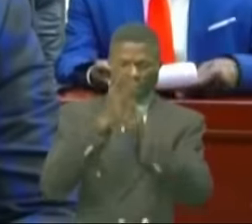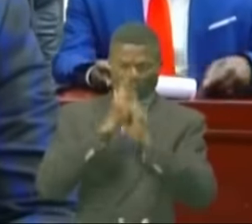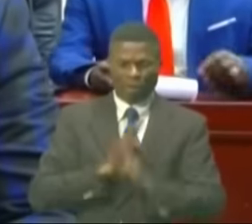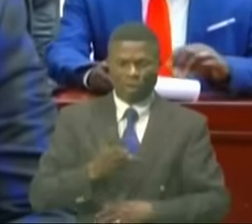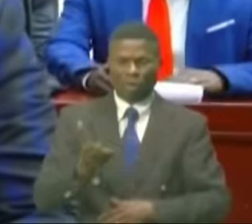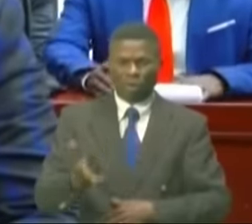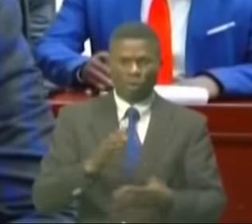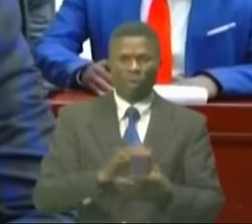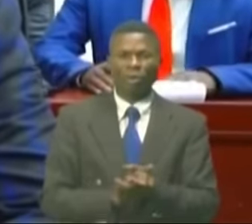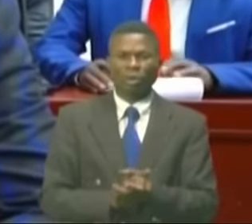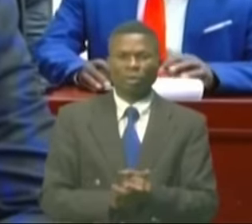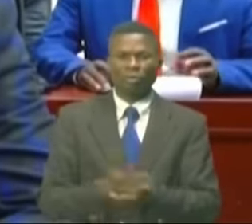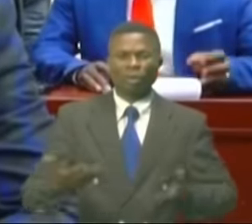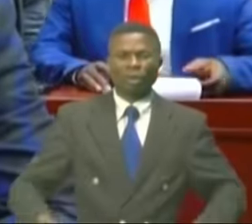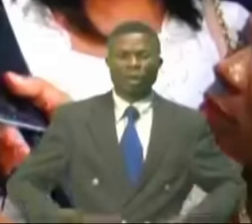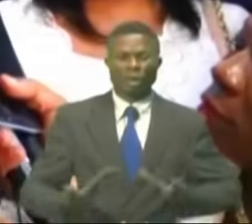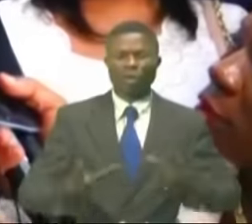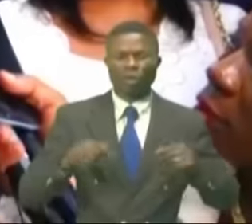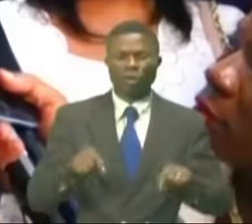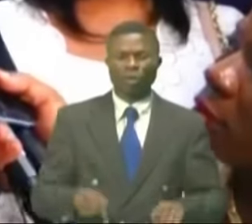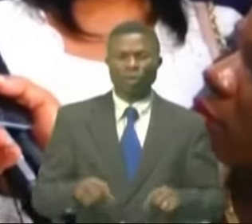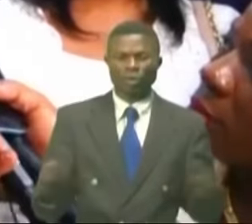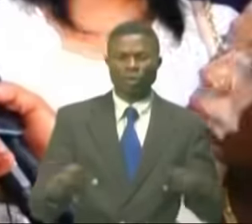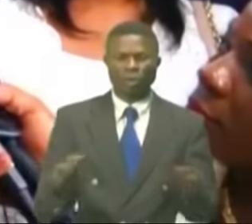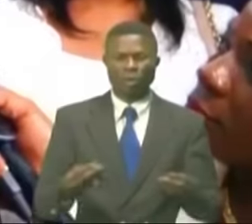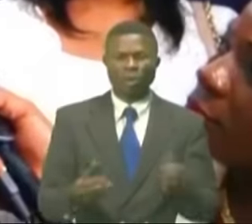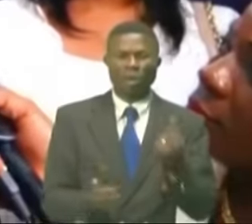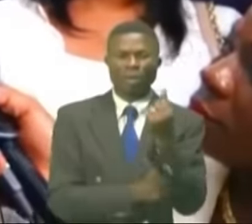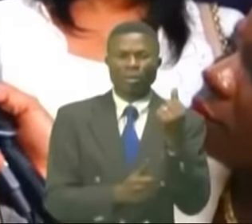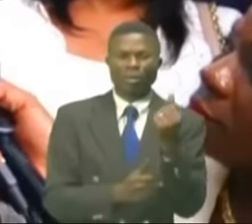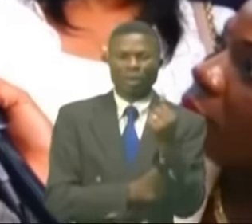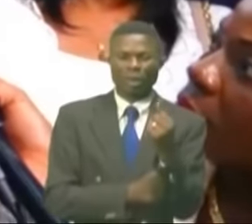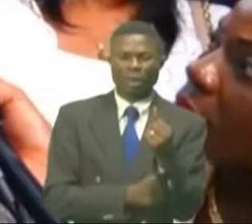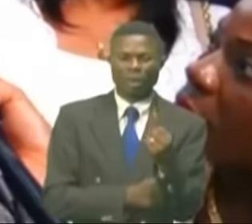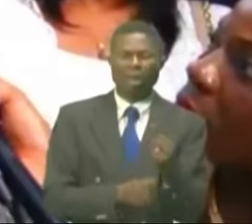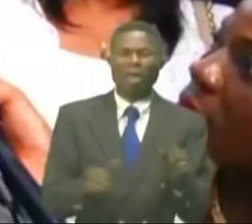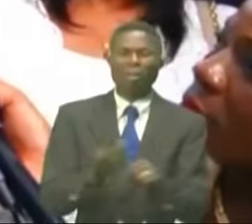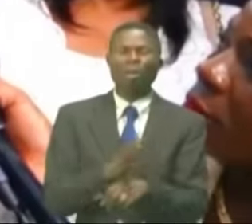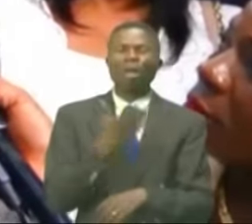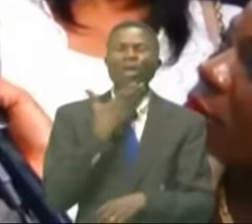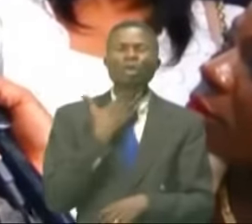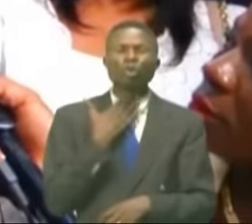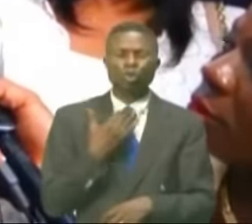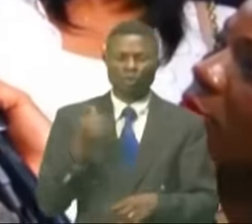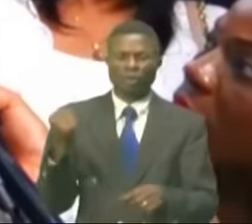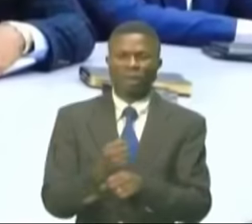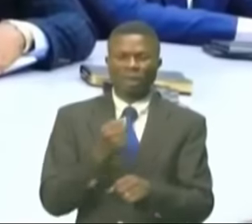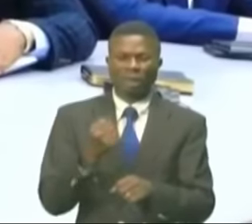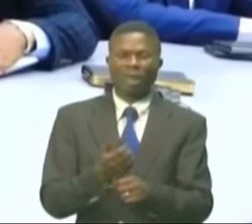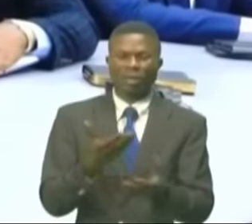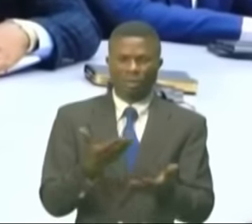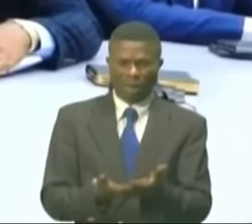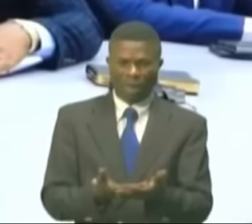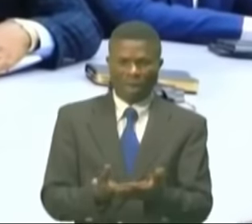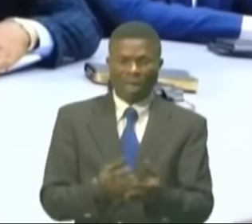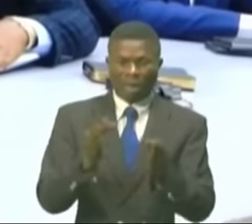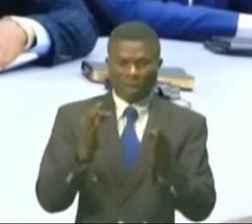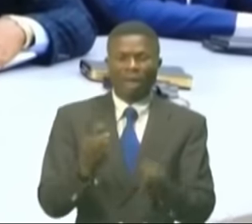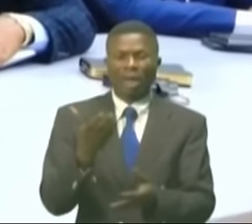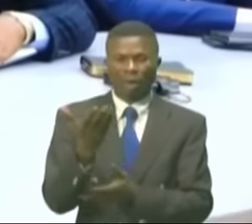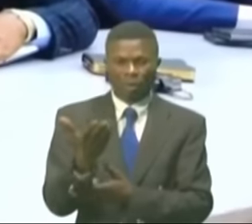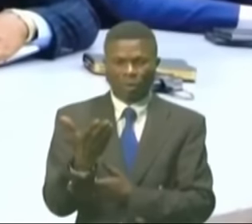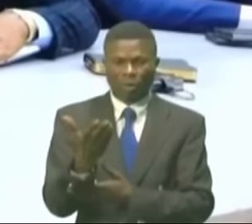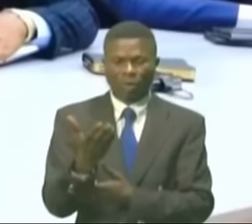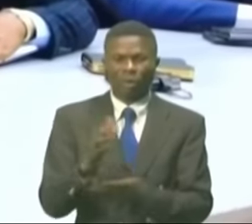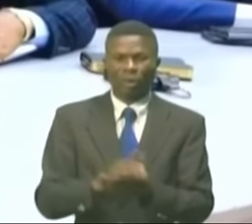suis très heureux aujourd'hui parce que les hommes sont faits pour affronter des défis. Mon appel a